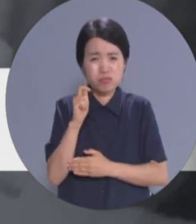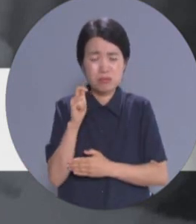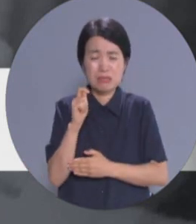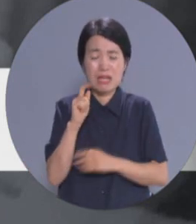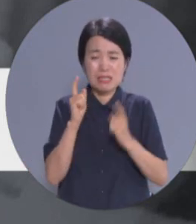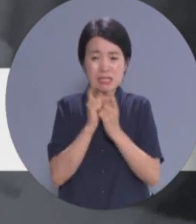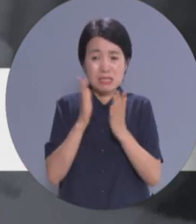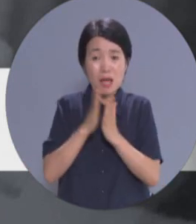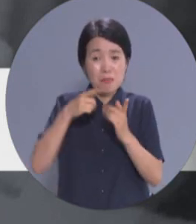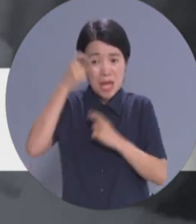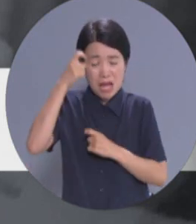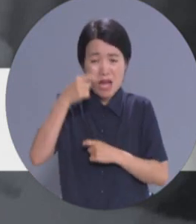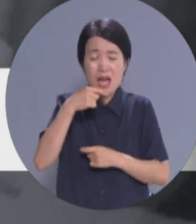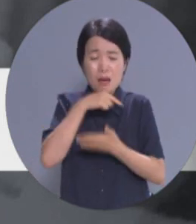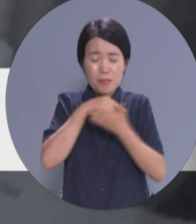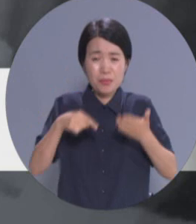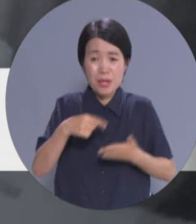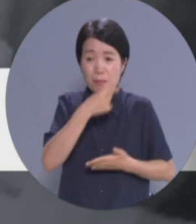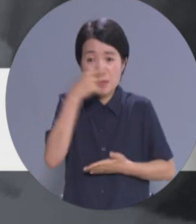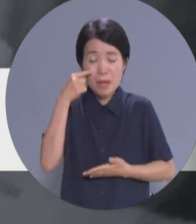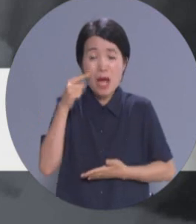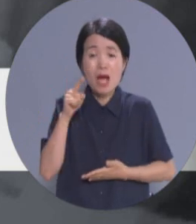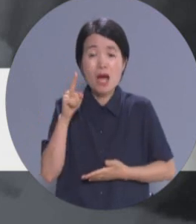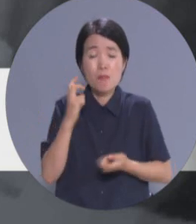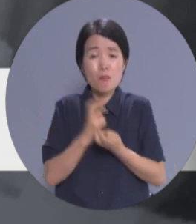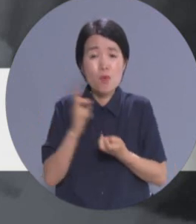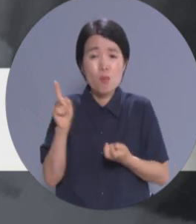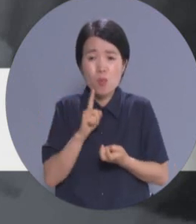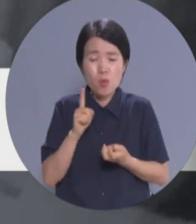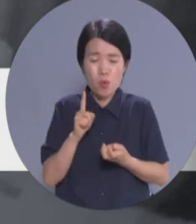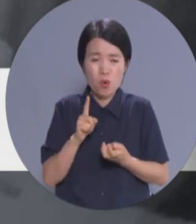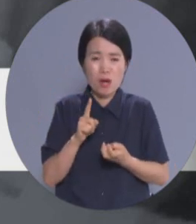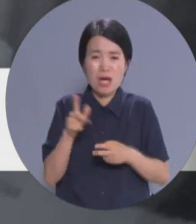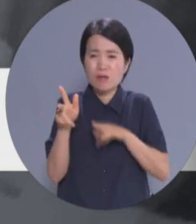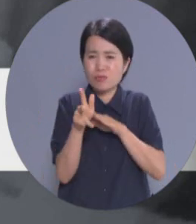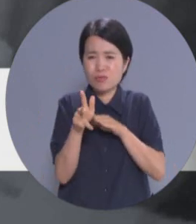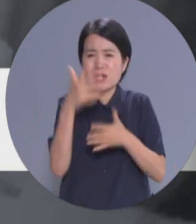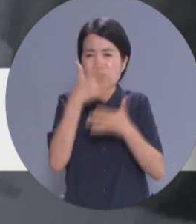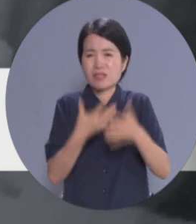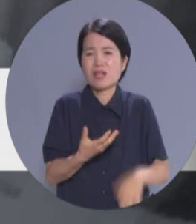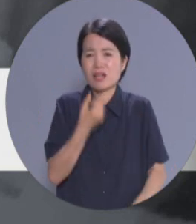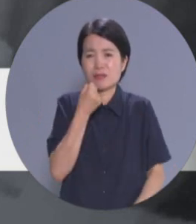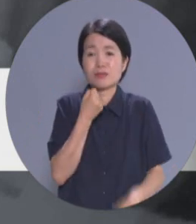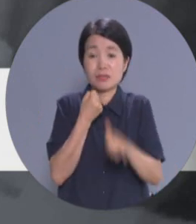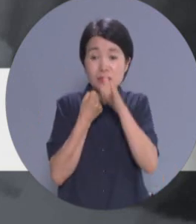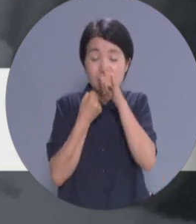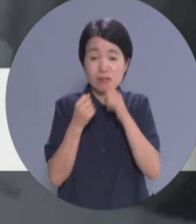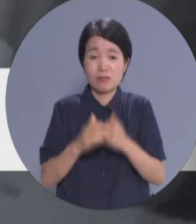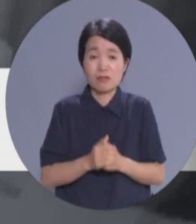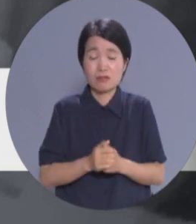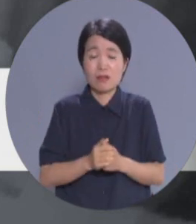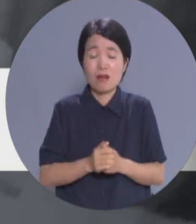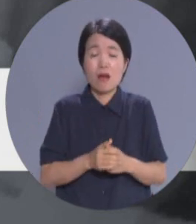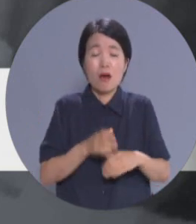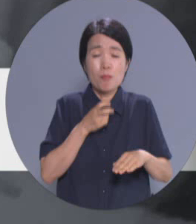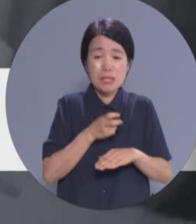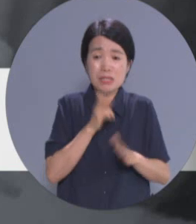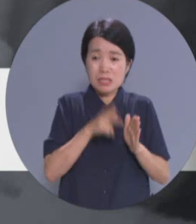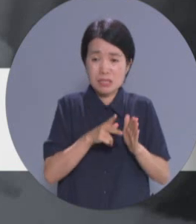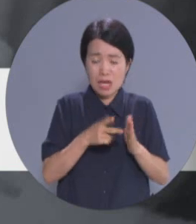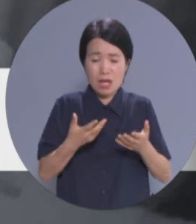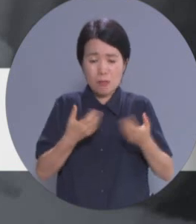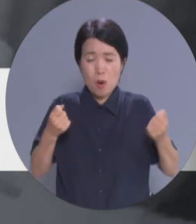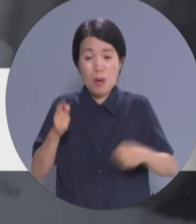직접 증명하고 피해를 입증할 수 있었던 건 블랙박스 영상이 있었기 때문입니다. 그런데 버스나 기차 등과